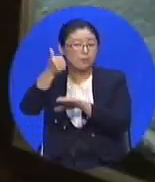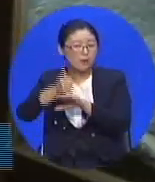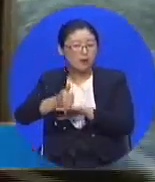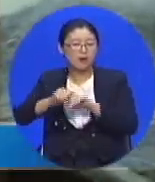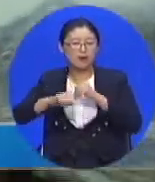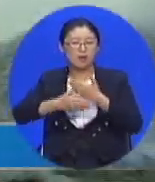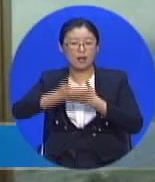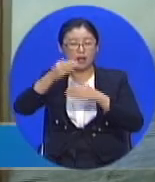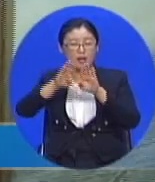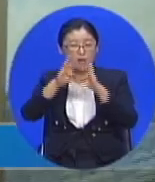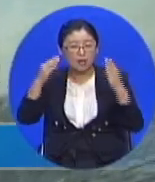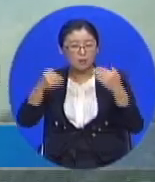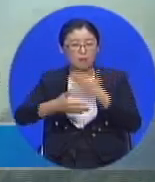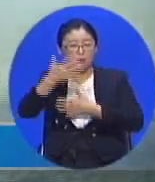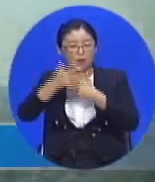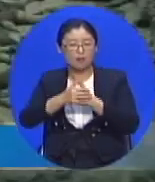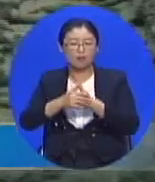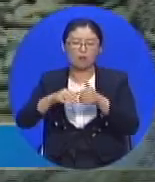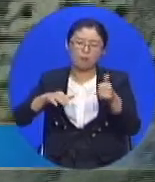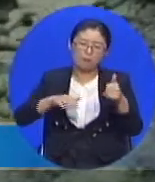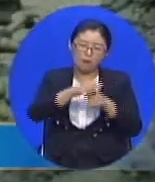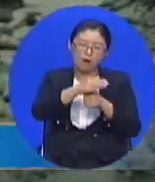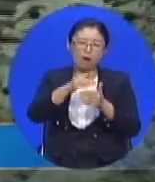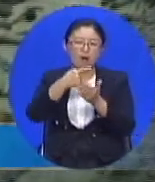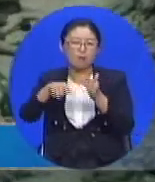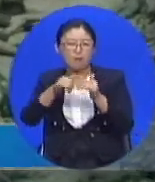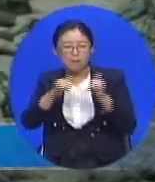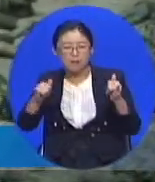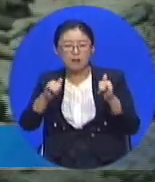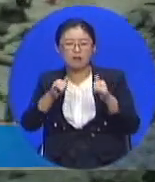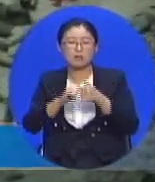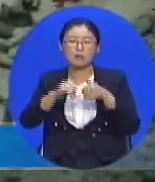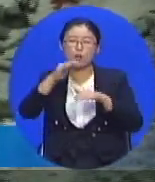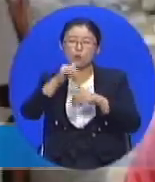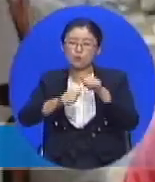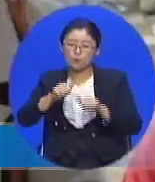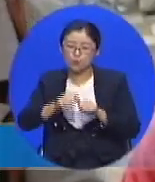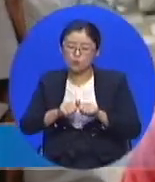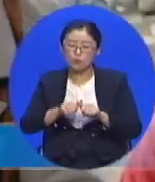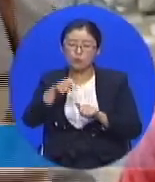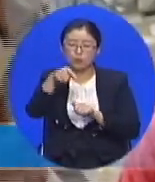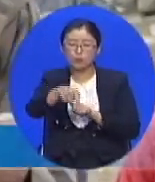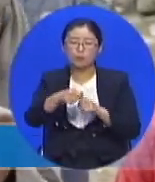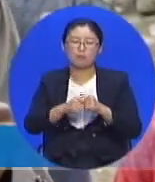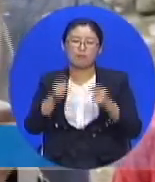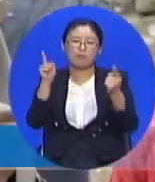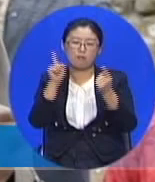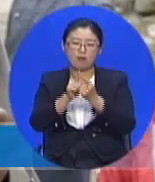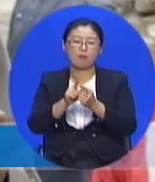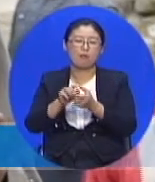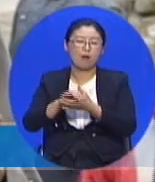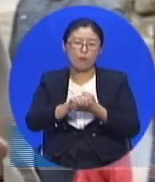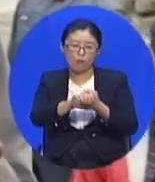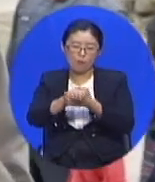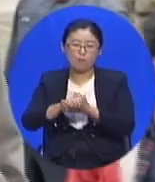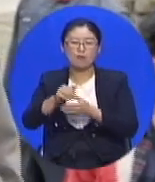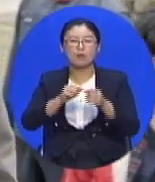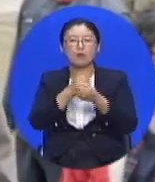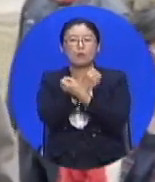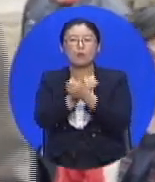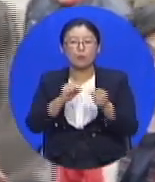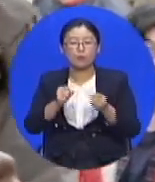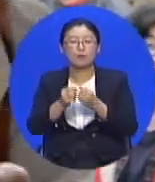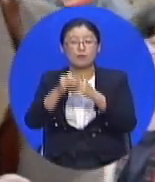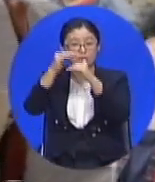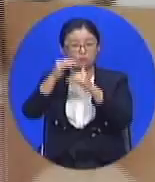영화는 가해자와 피해자의 후손이 우연히 거창에서 만나 진실을 알게 되면서 화해하고 용서하는 과정을